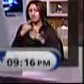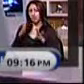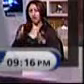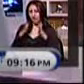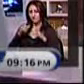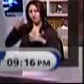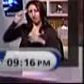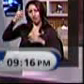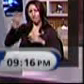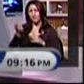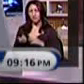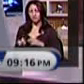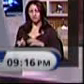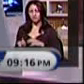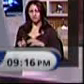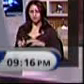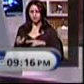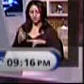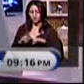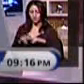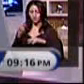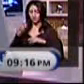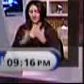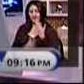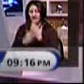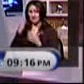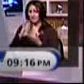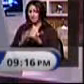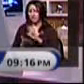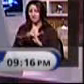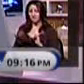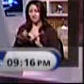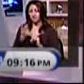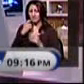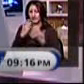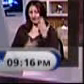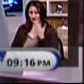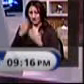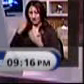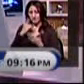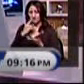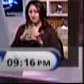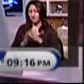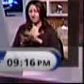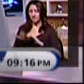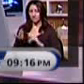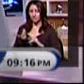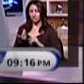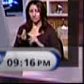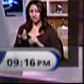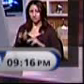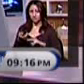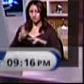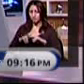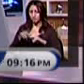الاجيال الجديده. انما ماذا تغير؟ احنا استبدلنا بنظام فاشي شبه